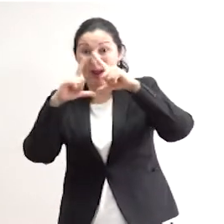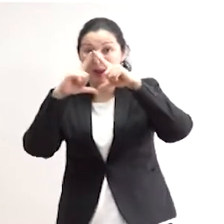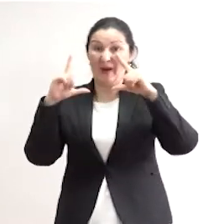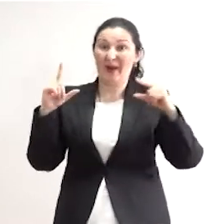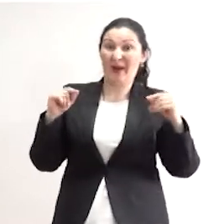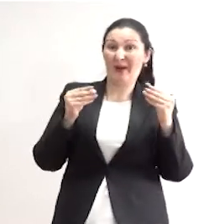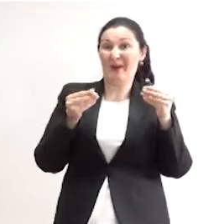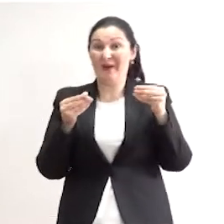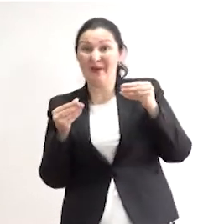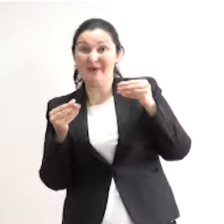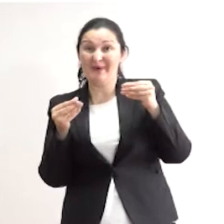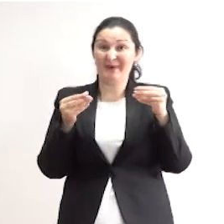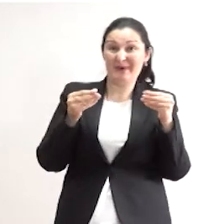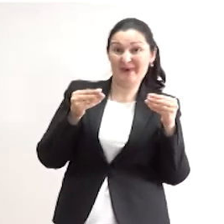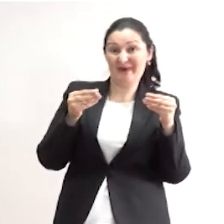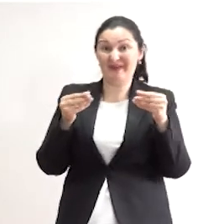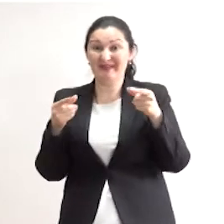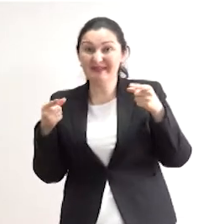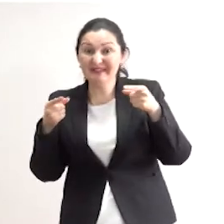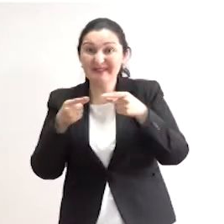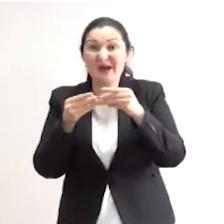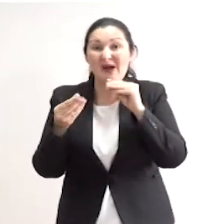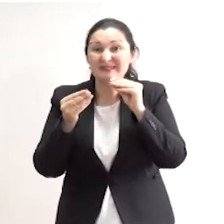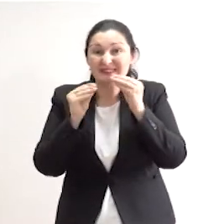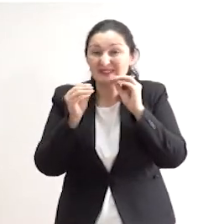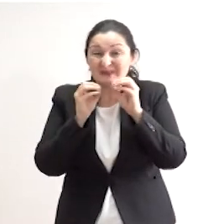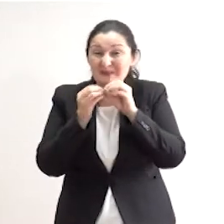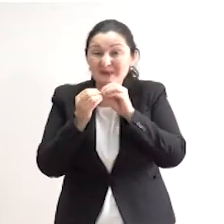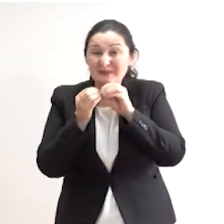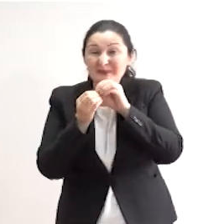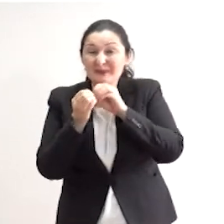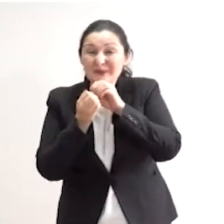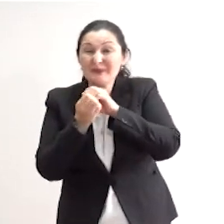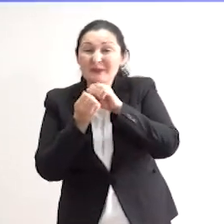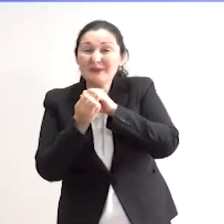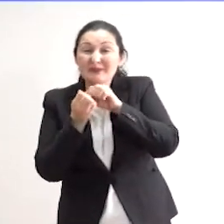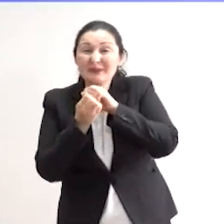در کنج خانه پنیر میخورد